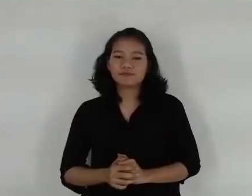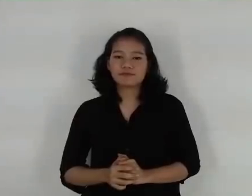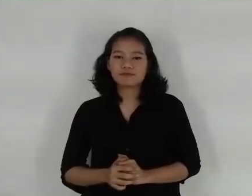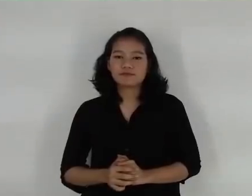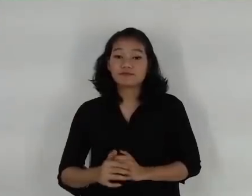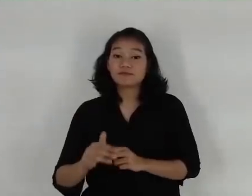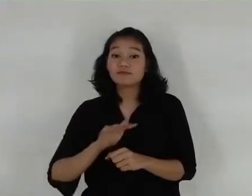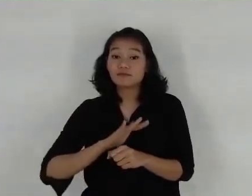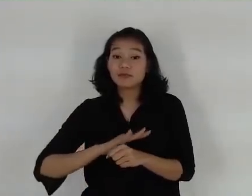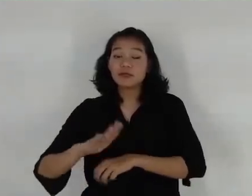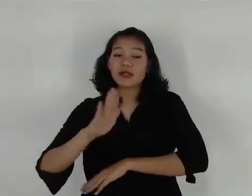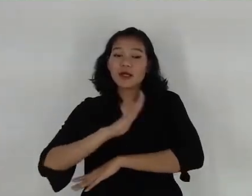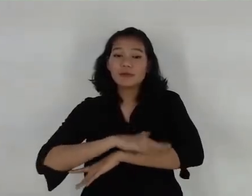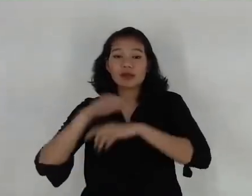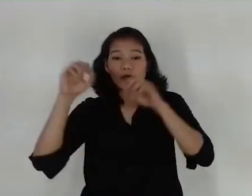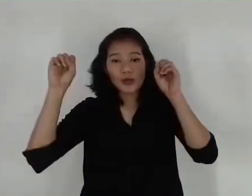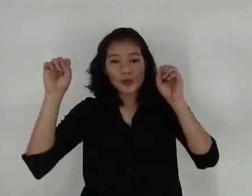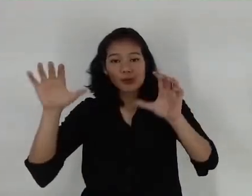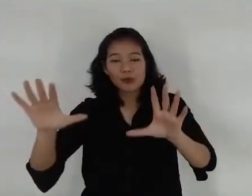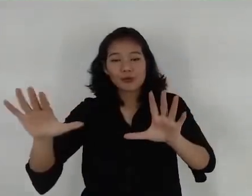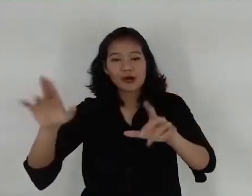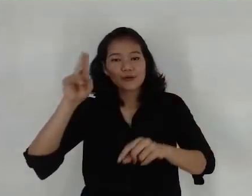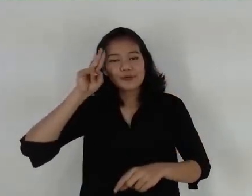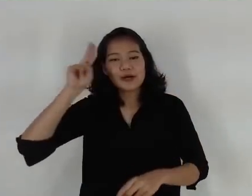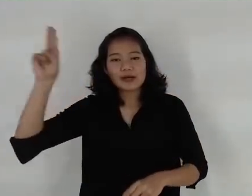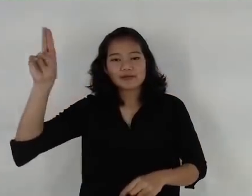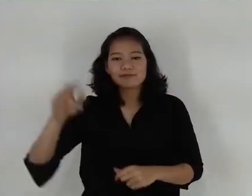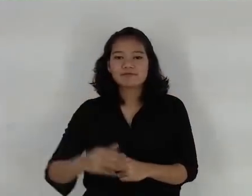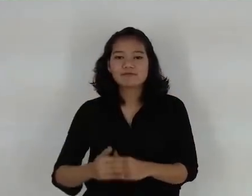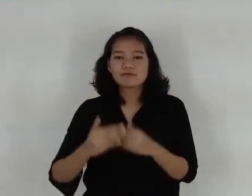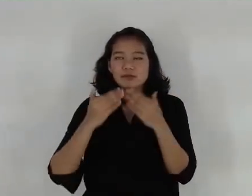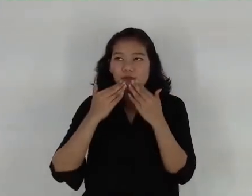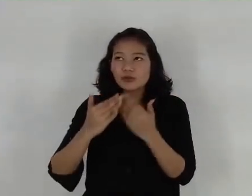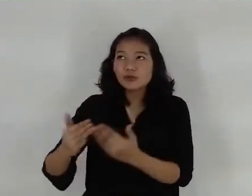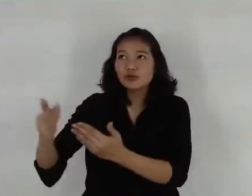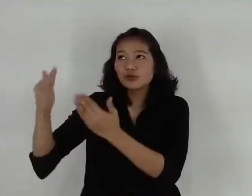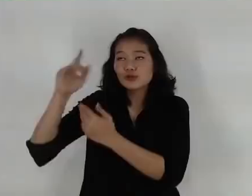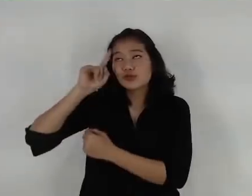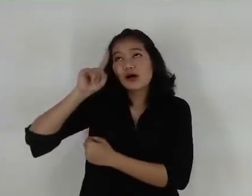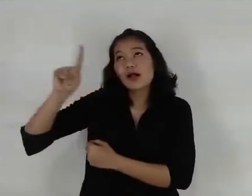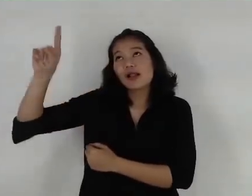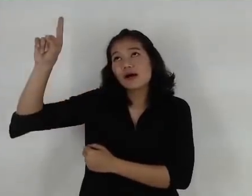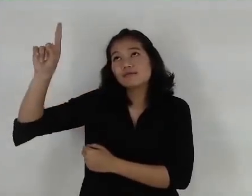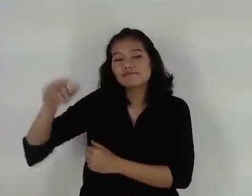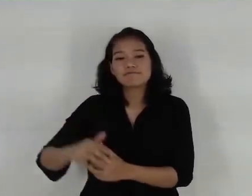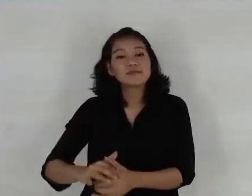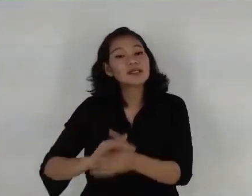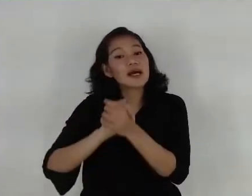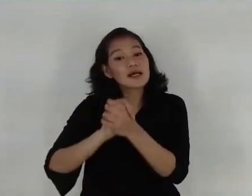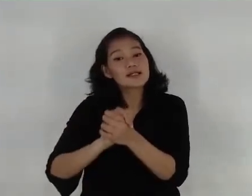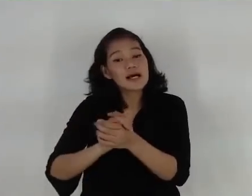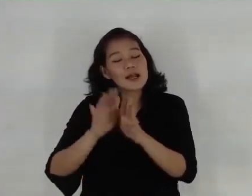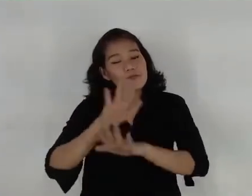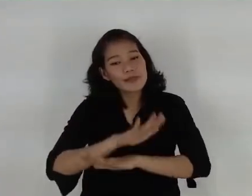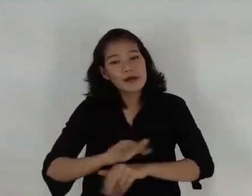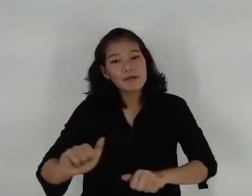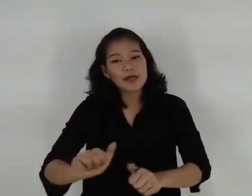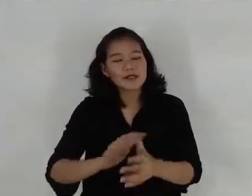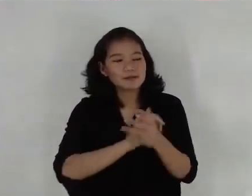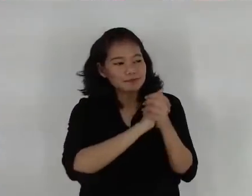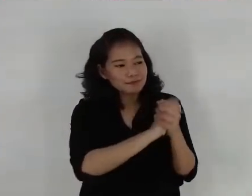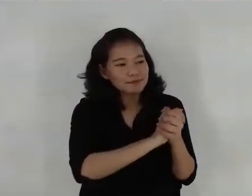demikianlah berita anugerah dari Tuhan syukur kepada Allah salam damai